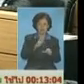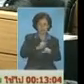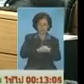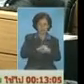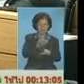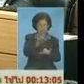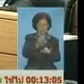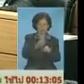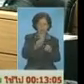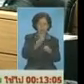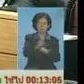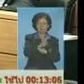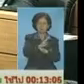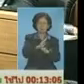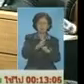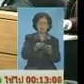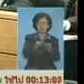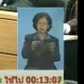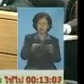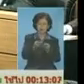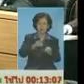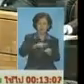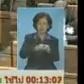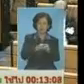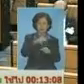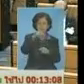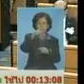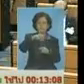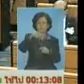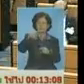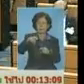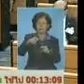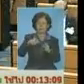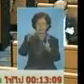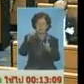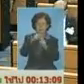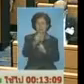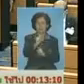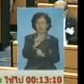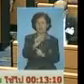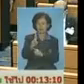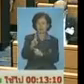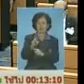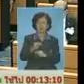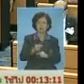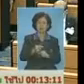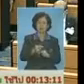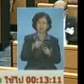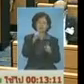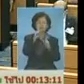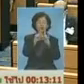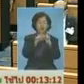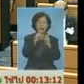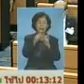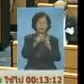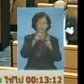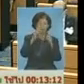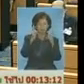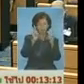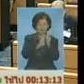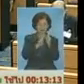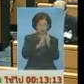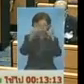ราชการแผ่นดินนั้นครับตั้งแต่พลตำรวจเอกพิรพันธ์ดามพงศ์ครับมาจนถึงพลตำรวจอดุลแสงสีแก้วนะครับผมขอถามท่านรองนายกรัฐมนต